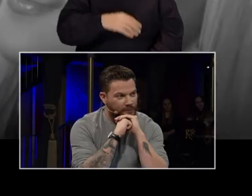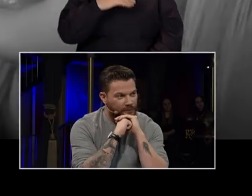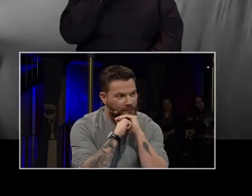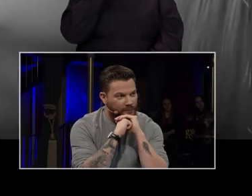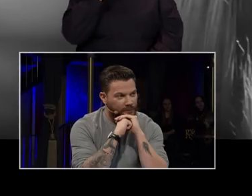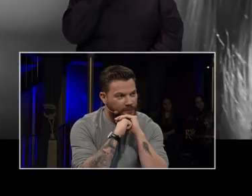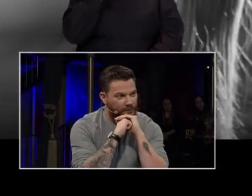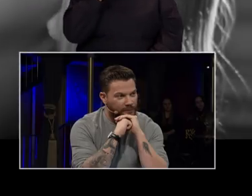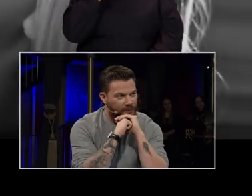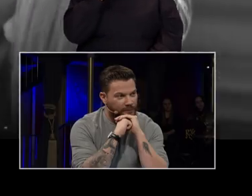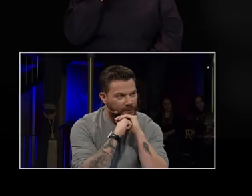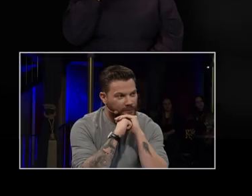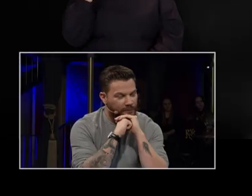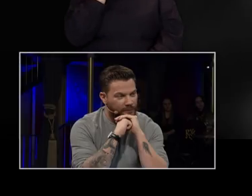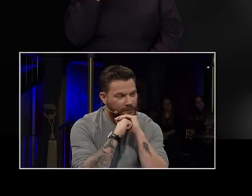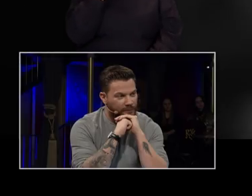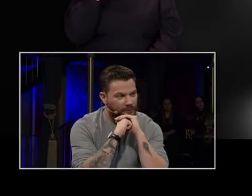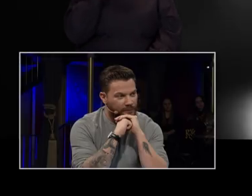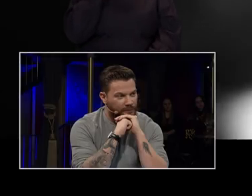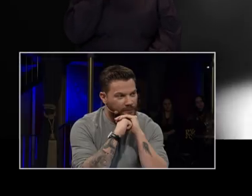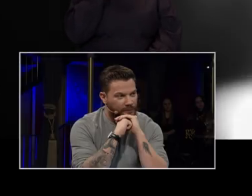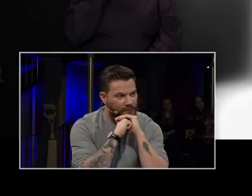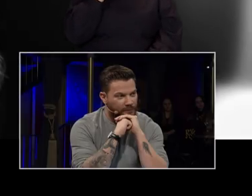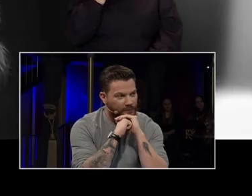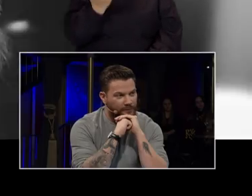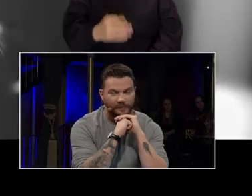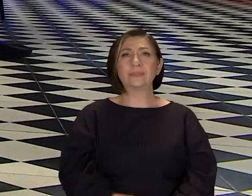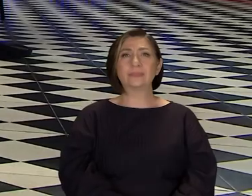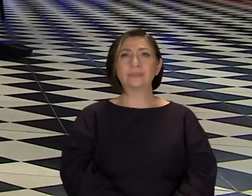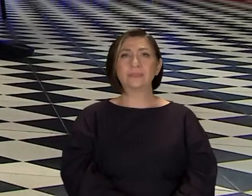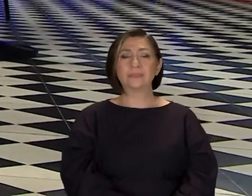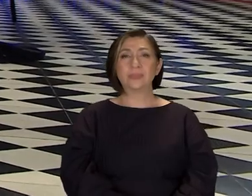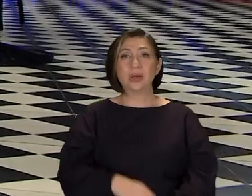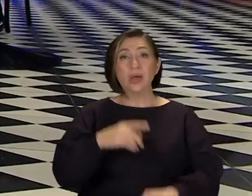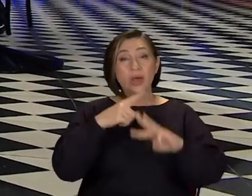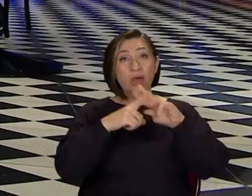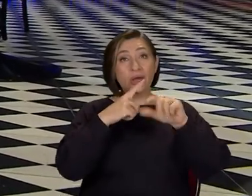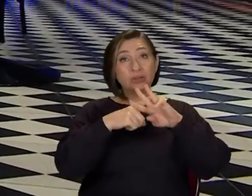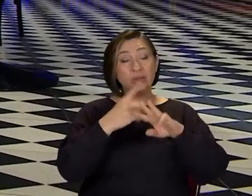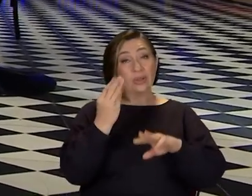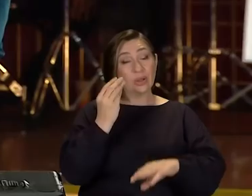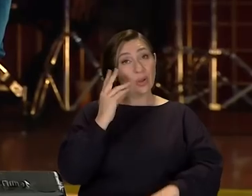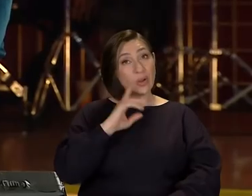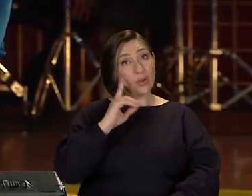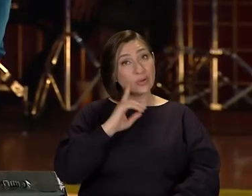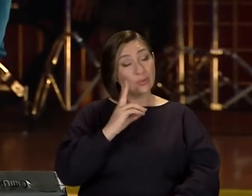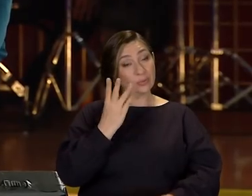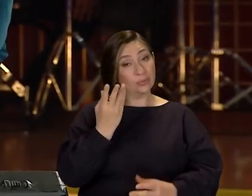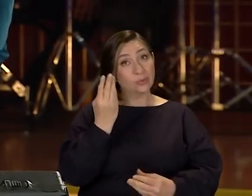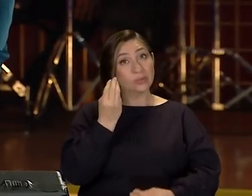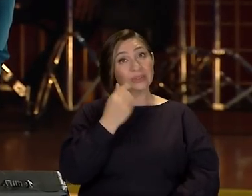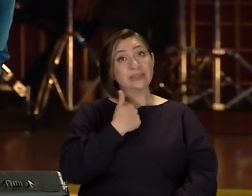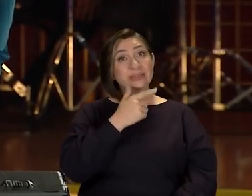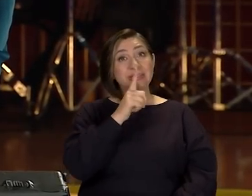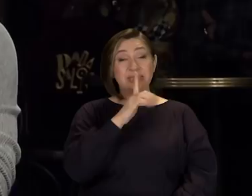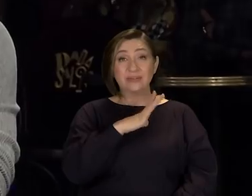Sana ne duyduğumu. Dur. Ya Ece Seçkin ne kadar efendice şarkı söylüyor ve ne güzel sesi